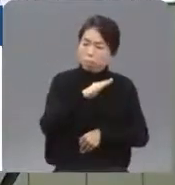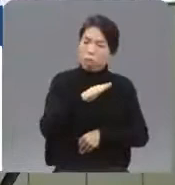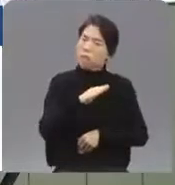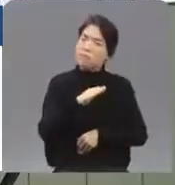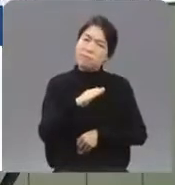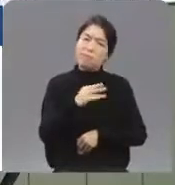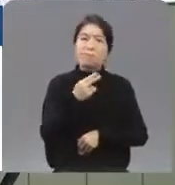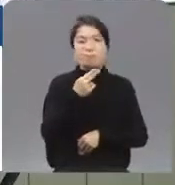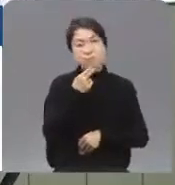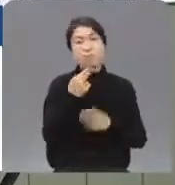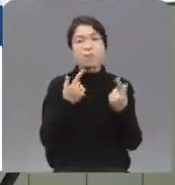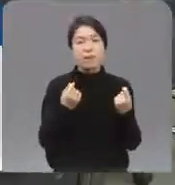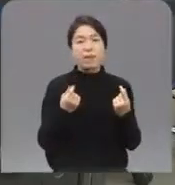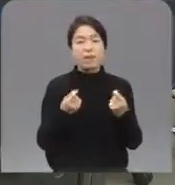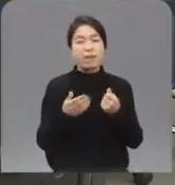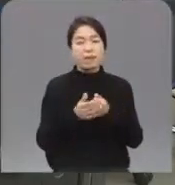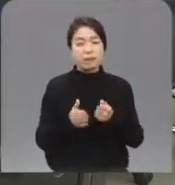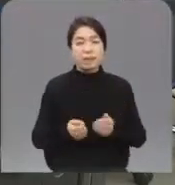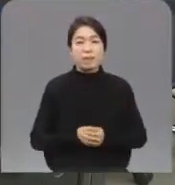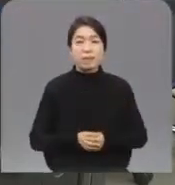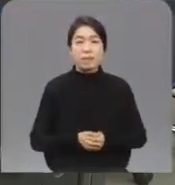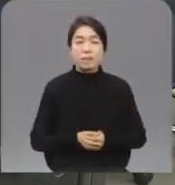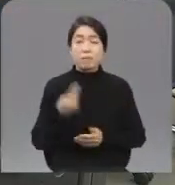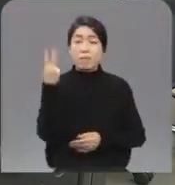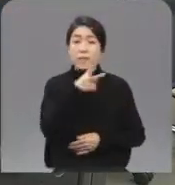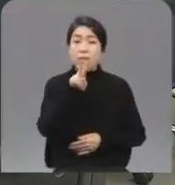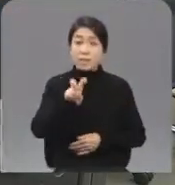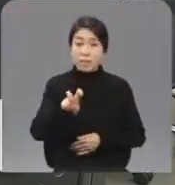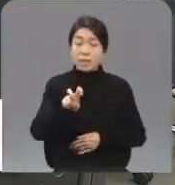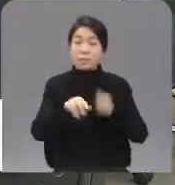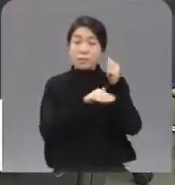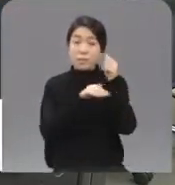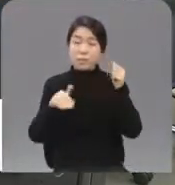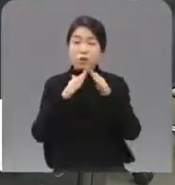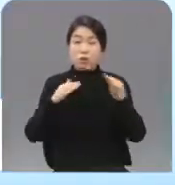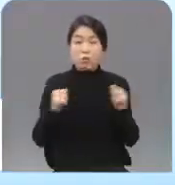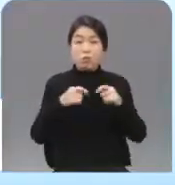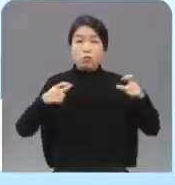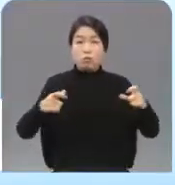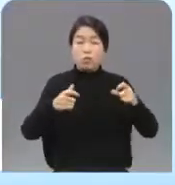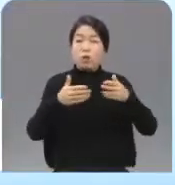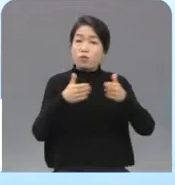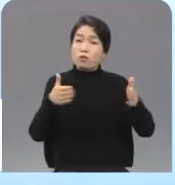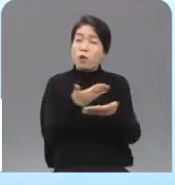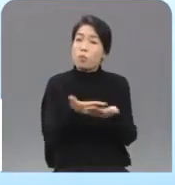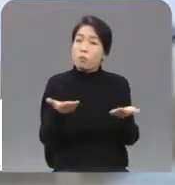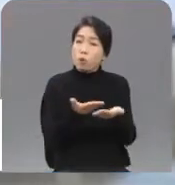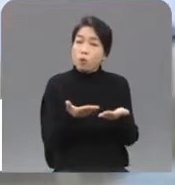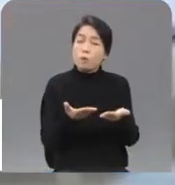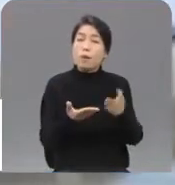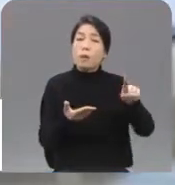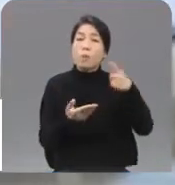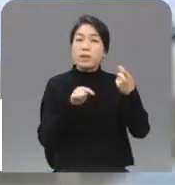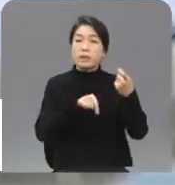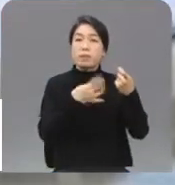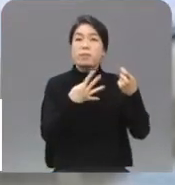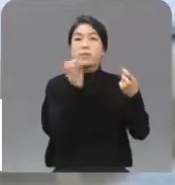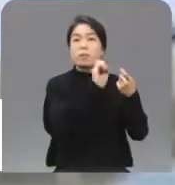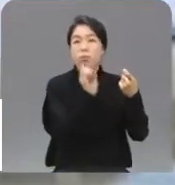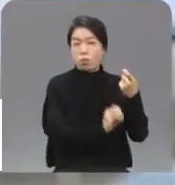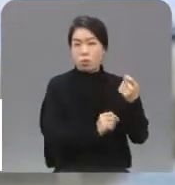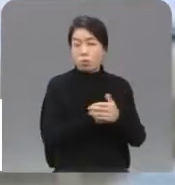보이지 않는 점 등을 고려할 때 2020년 기준 전북지역의 주택 보급률은 110.4%